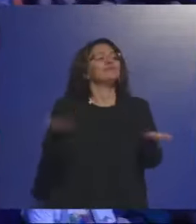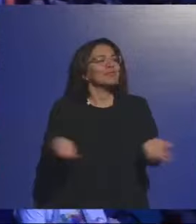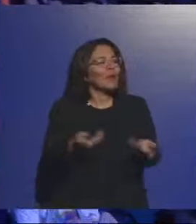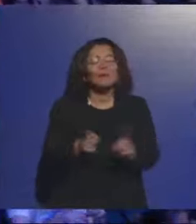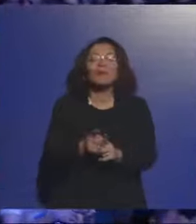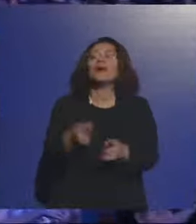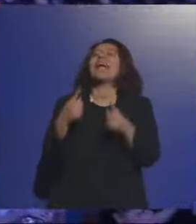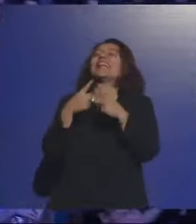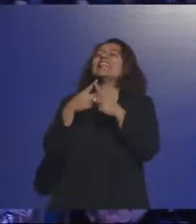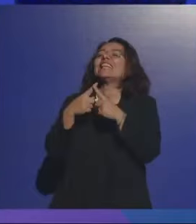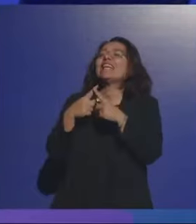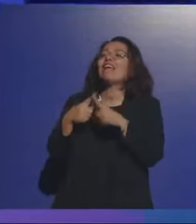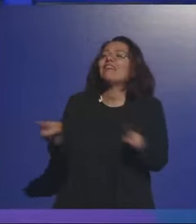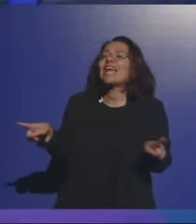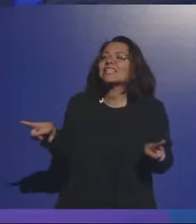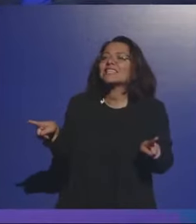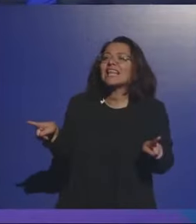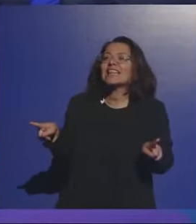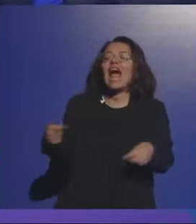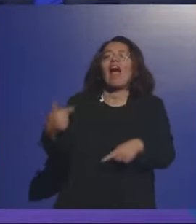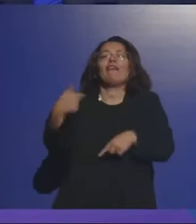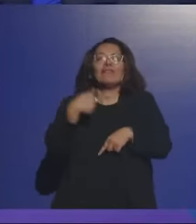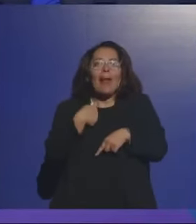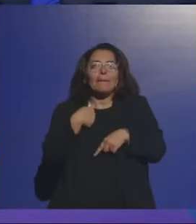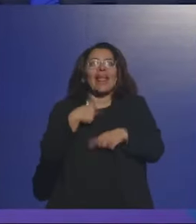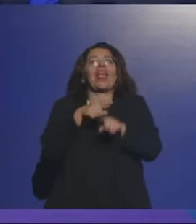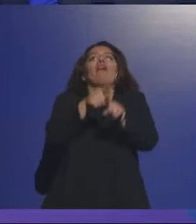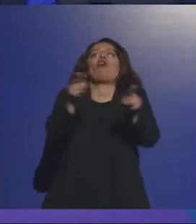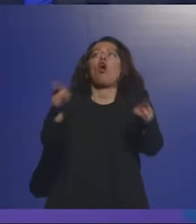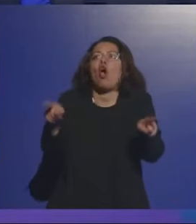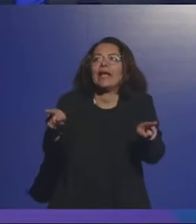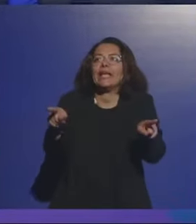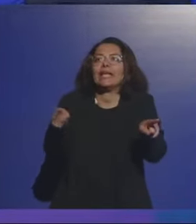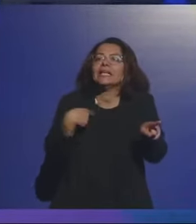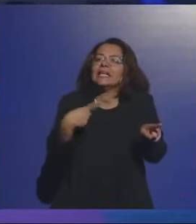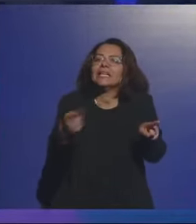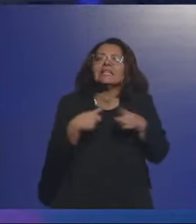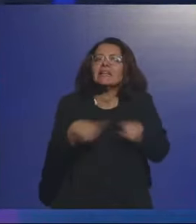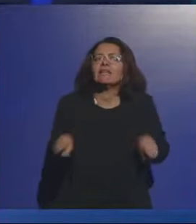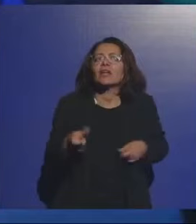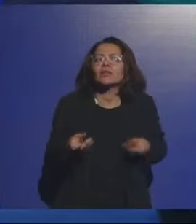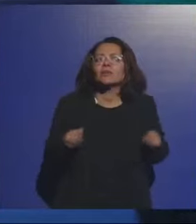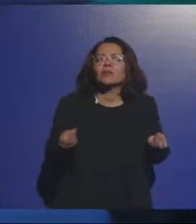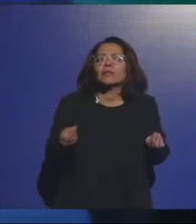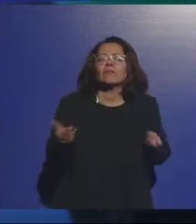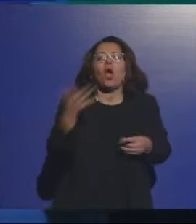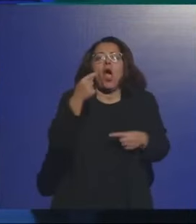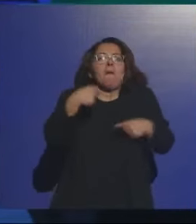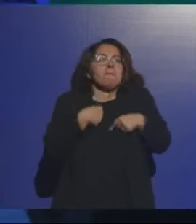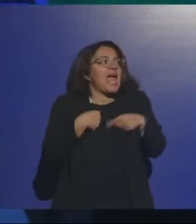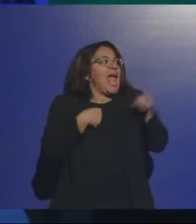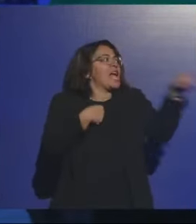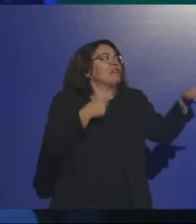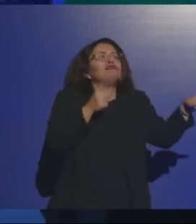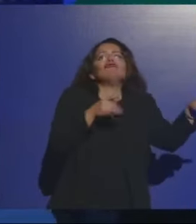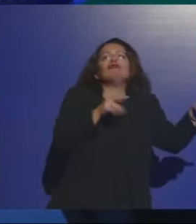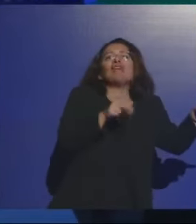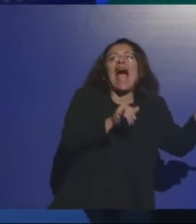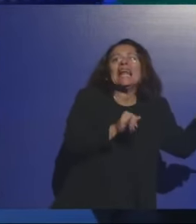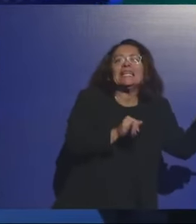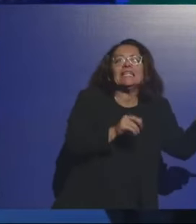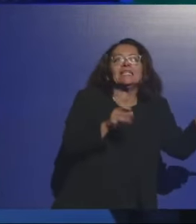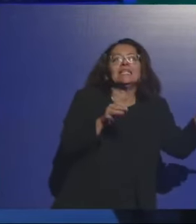E qual è la diversità tra me e voi come tra me Gianni